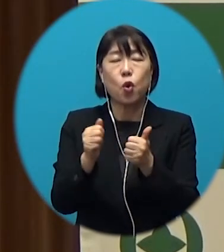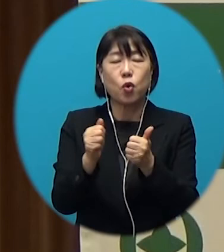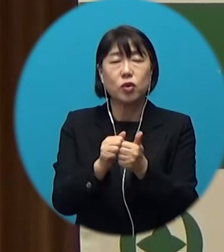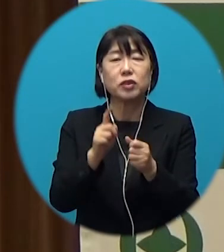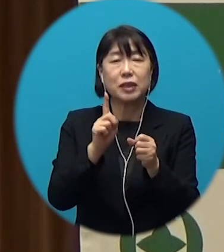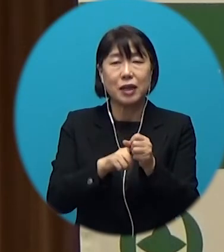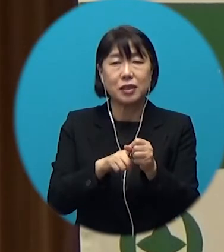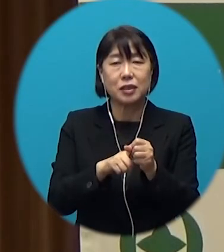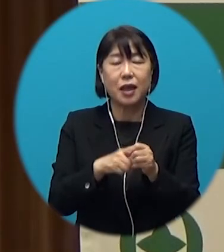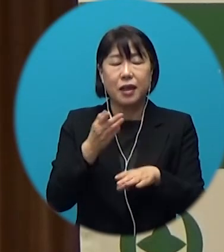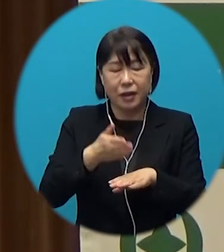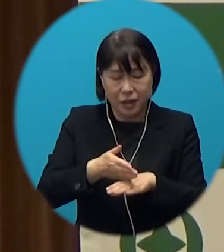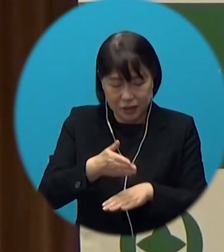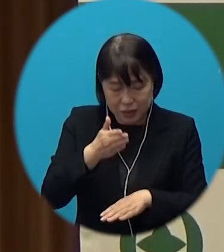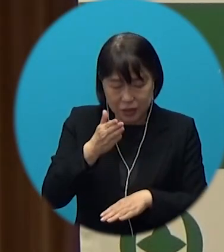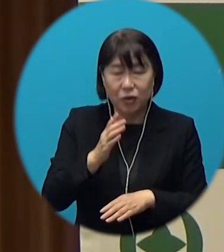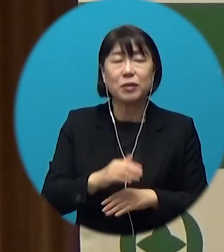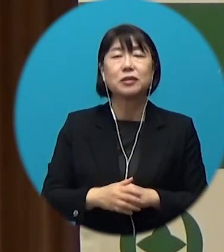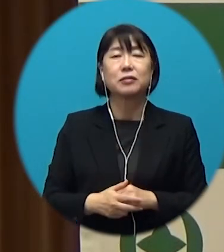婦に感謝をするのであります。